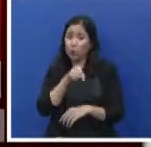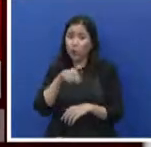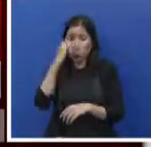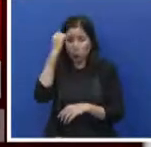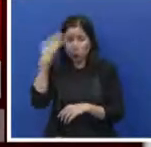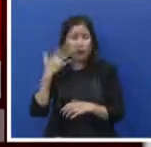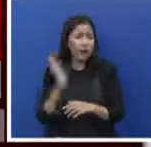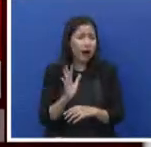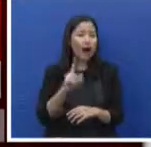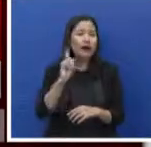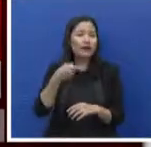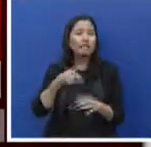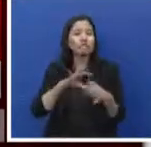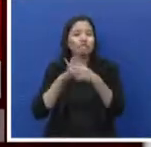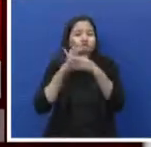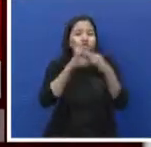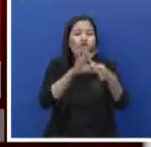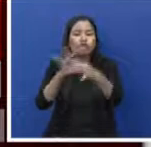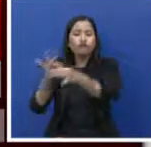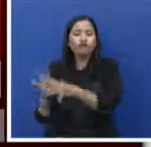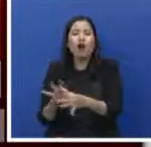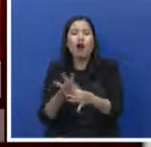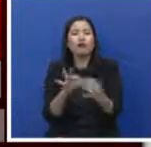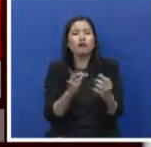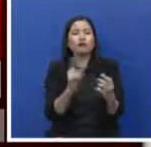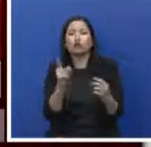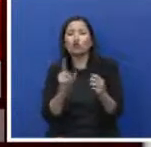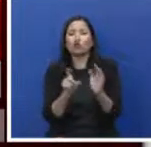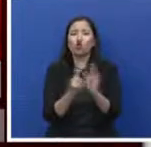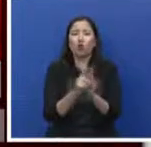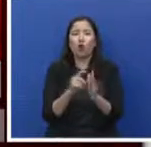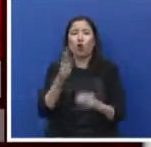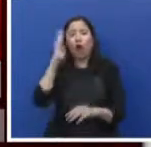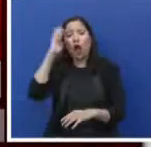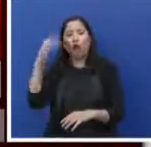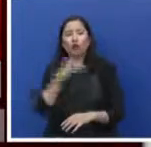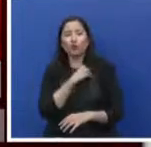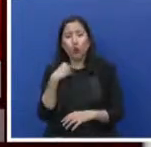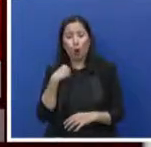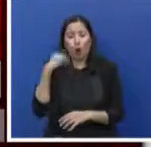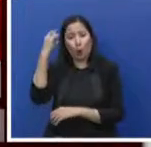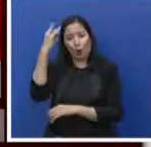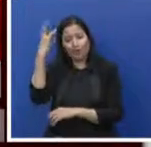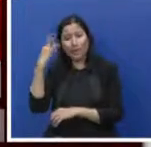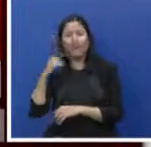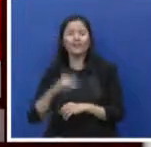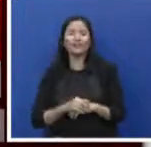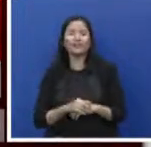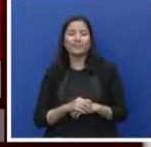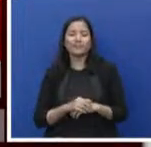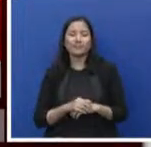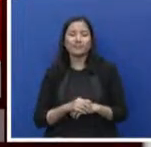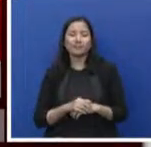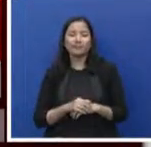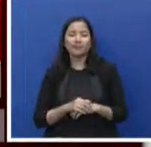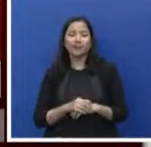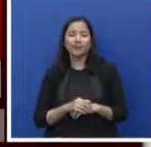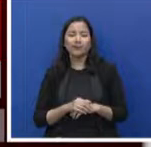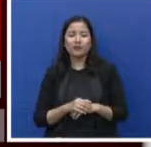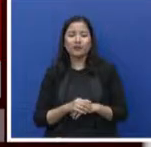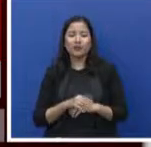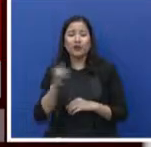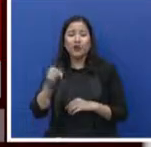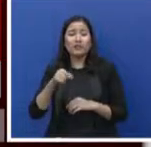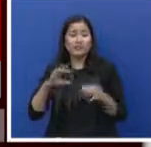kerjasama dengan pihak-pihak ketiga dan keempat lainnya seperti Halodoc dan juga Gojek Bapak. Seperti apa sih Pak sinergitas